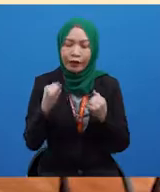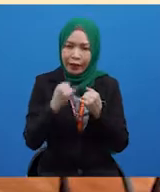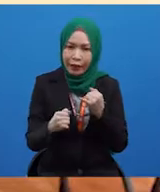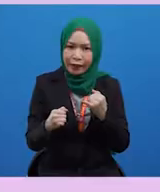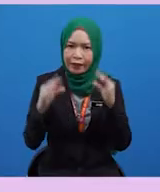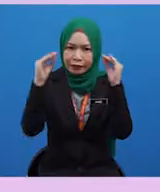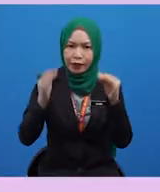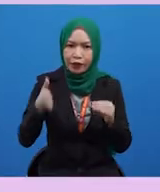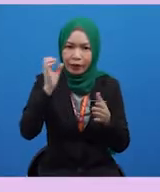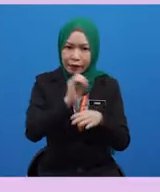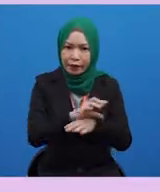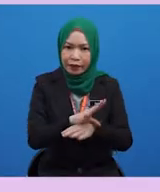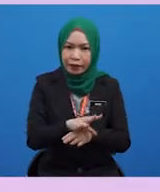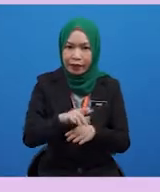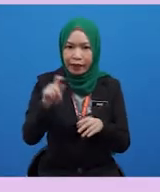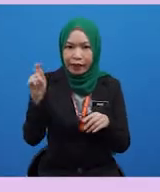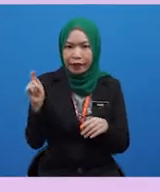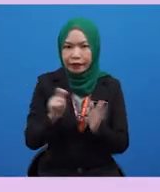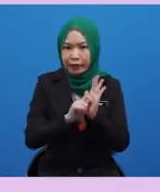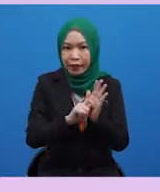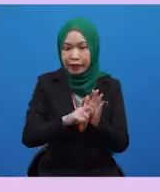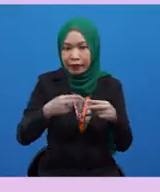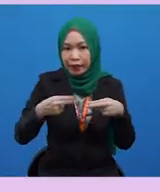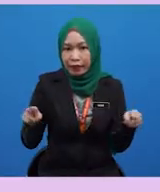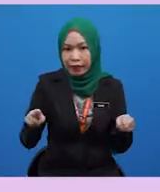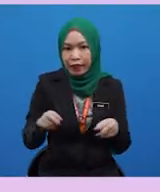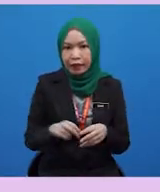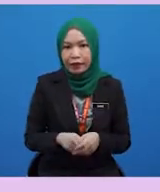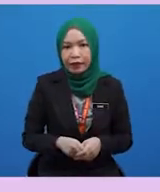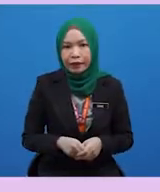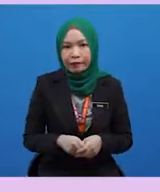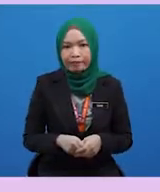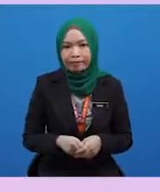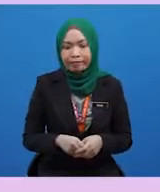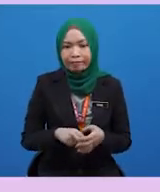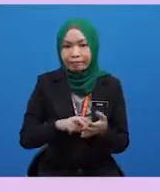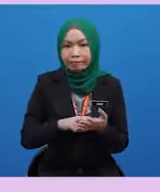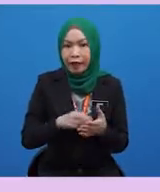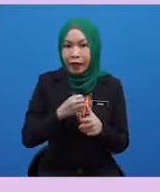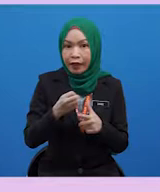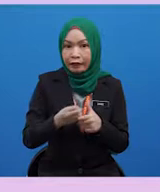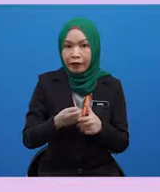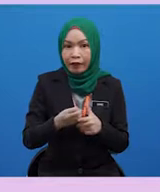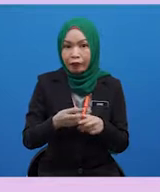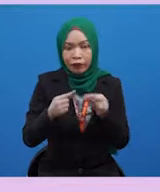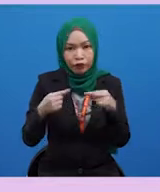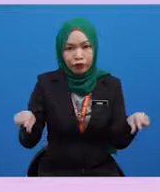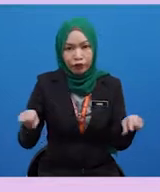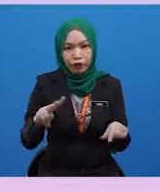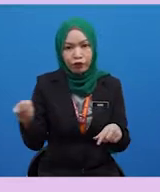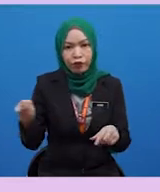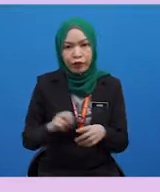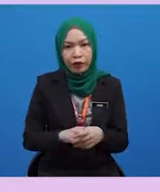penghilangan. Penanda penghilangan disebut juga sebagai penanda pengguguran atau